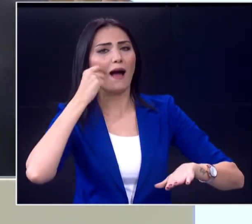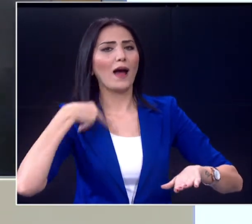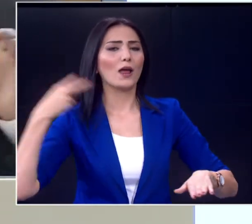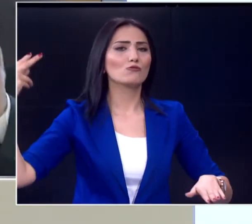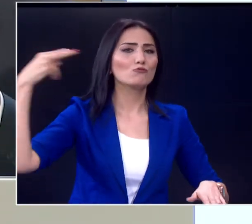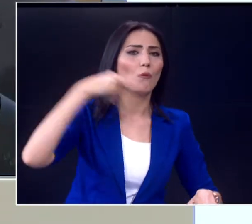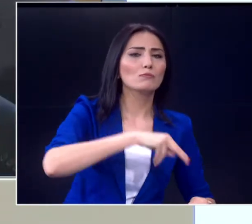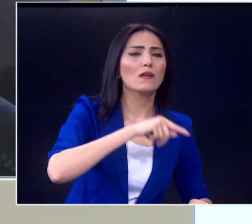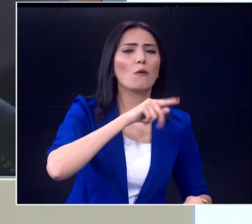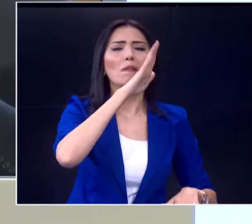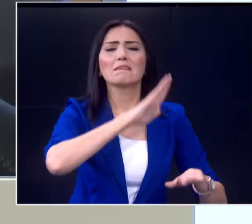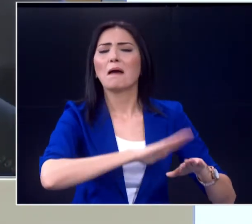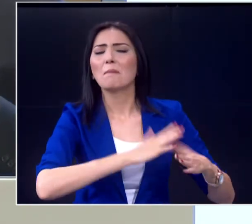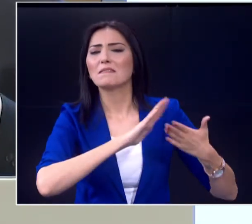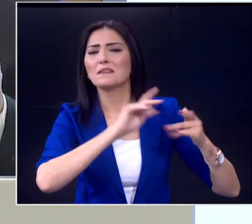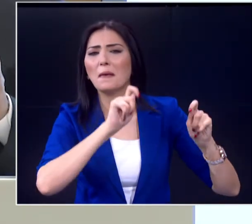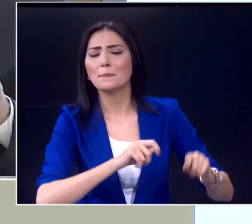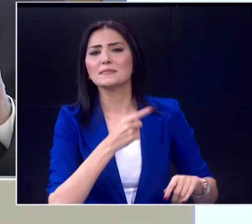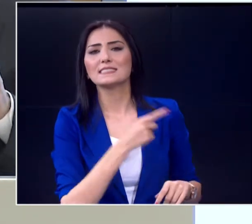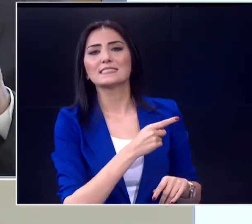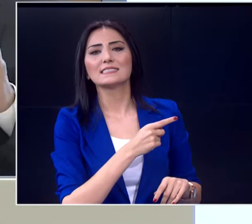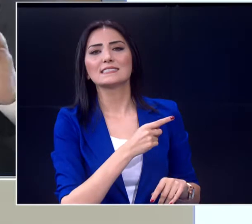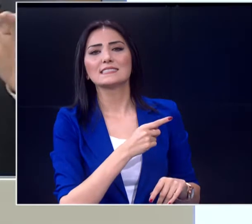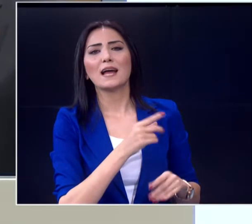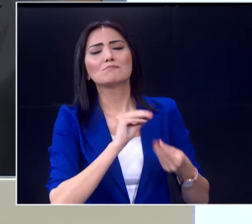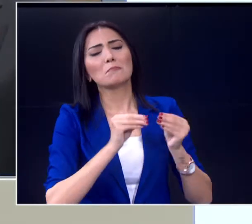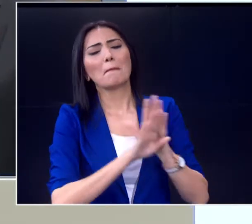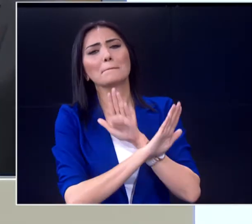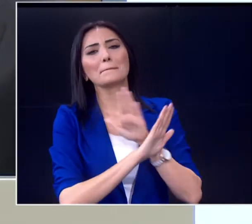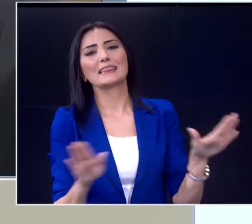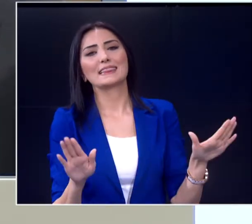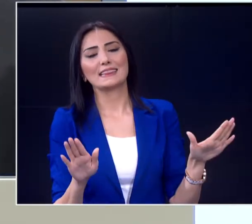gönderdik. Orada ne yaparsa yapsınlar. Meselesi bitti.